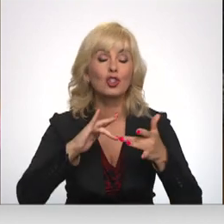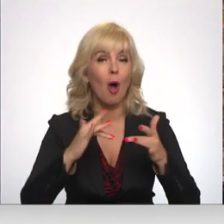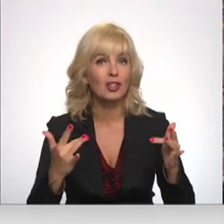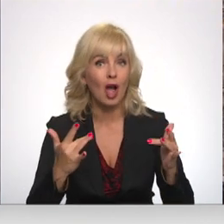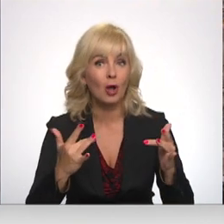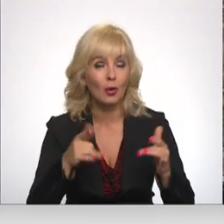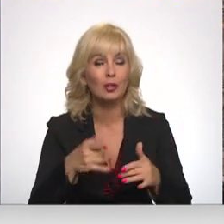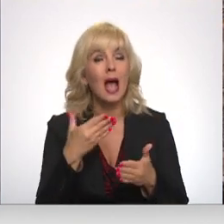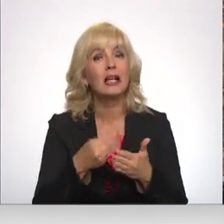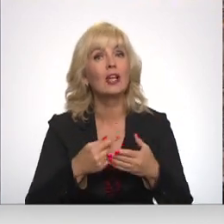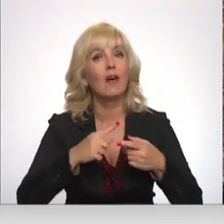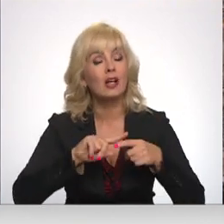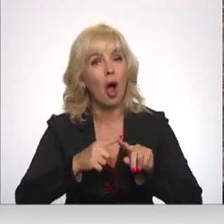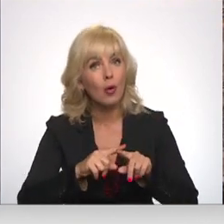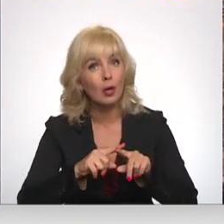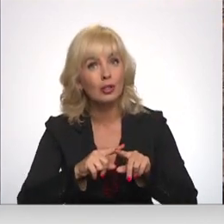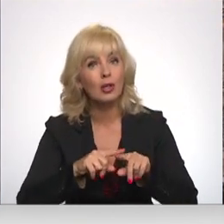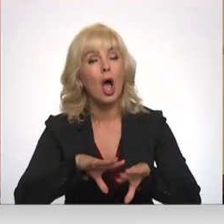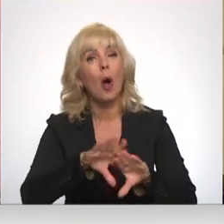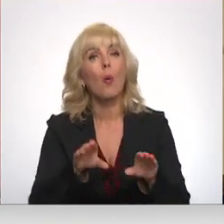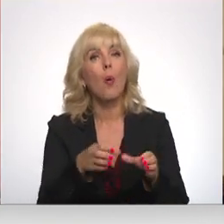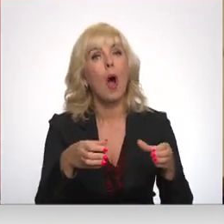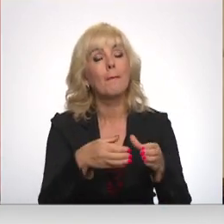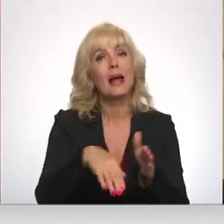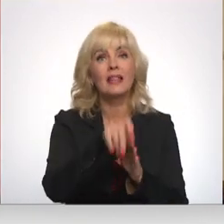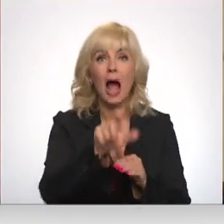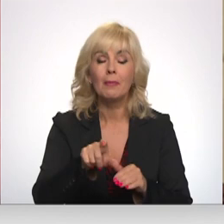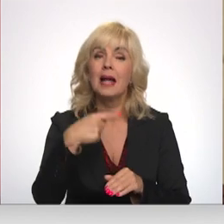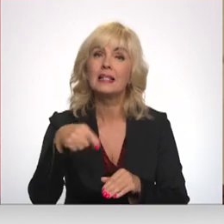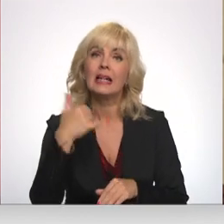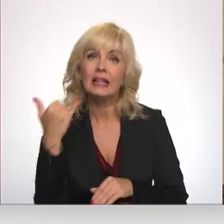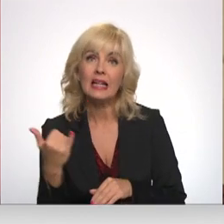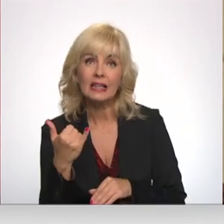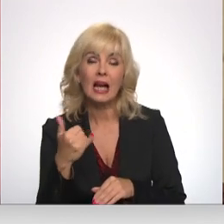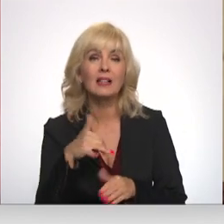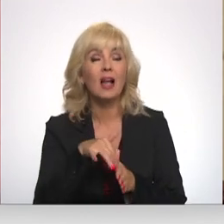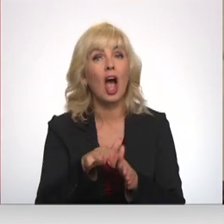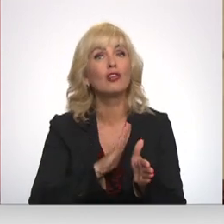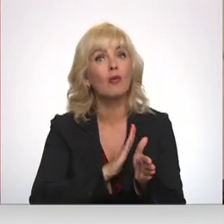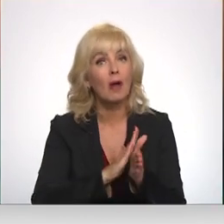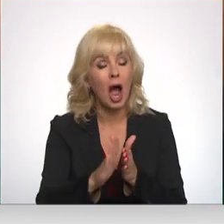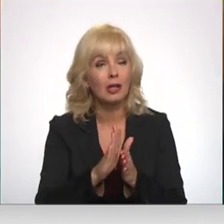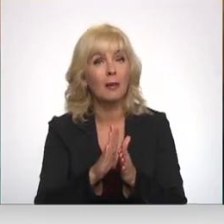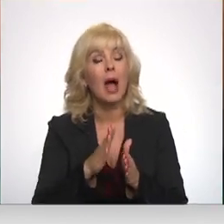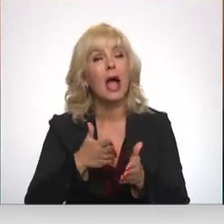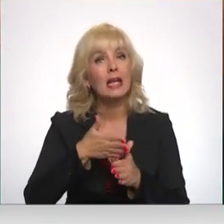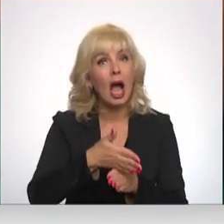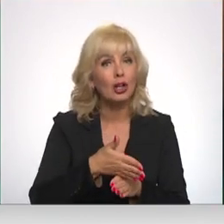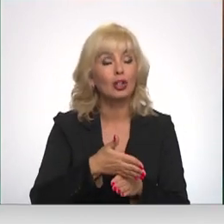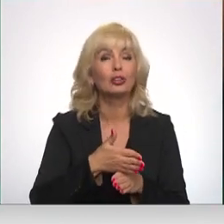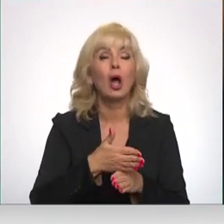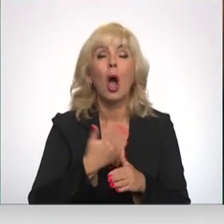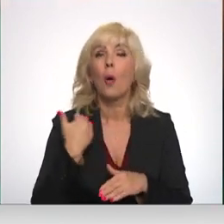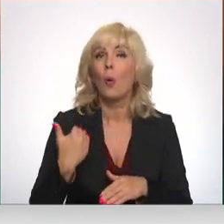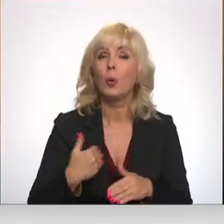tīklos. Savu roku pielikušas gan kopas dalībnieces, gan citi interesenti, kas gājuši garām vai iegriezušies Kuldīgas bibliotēkā,